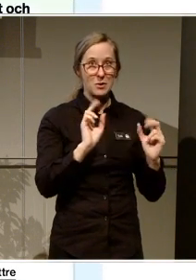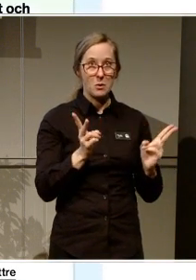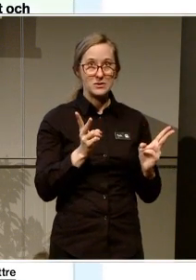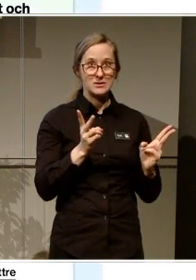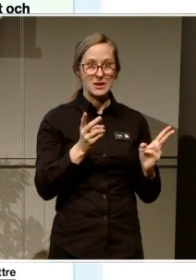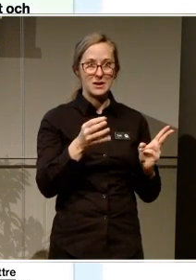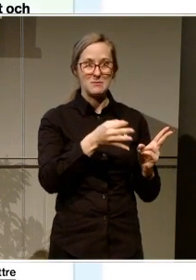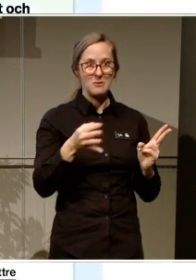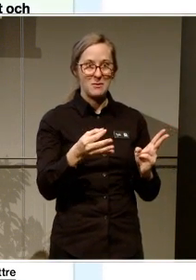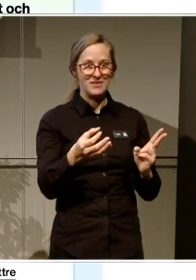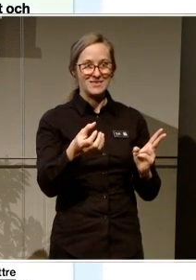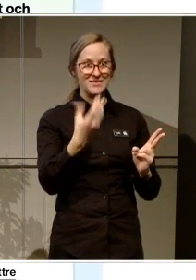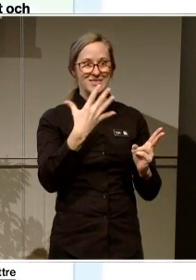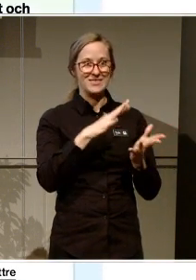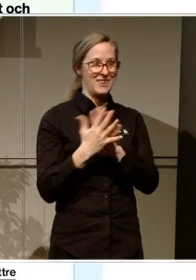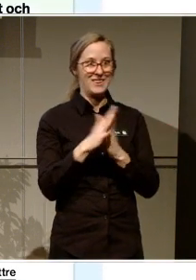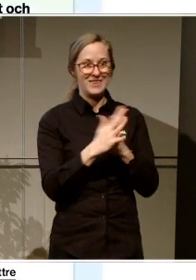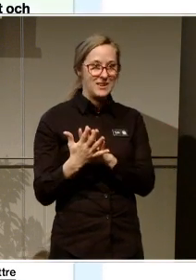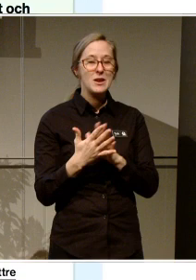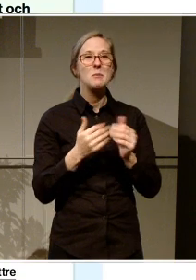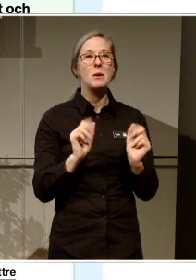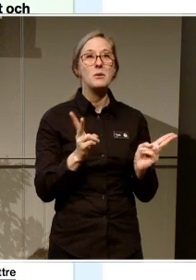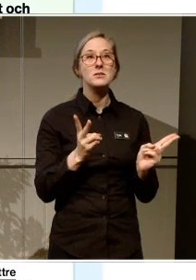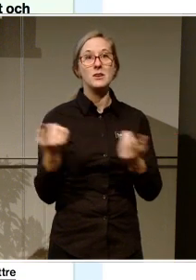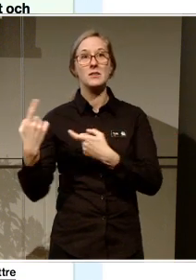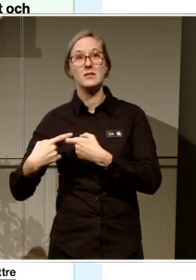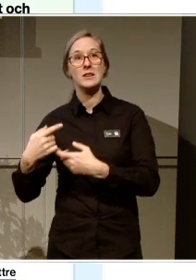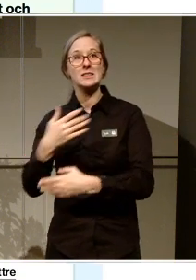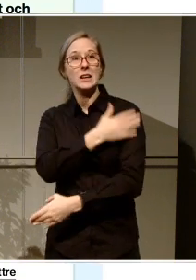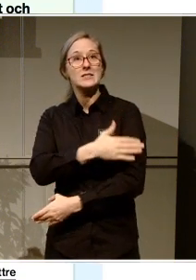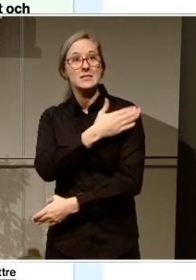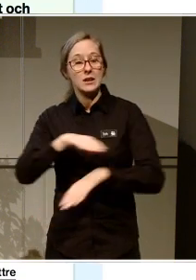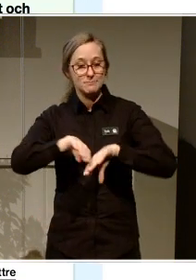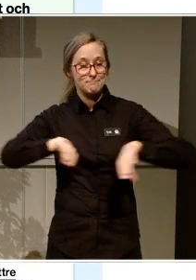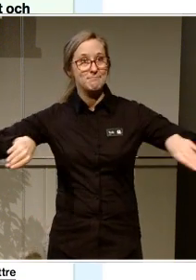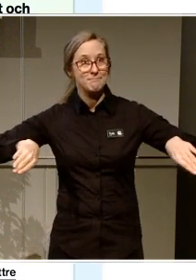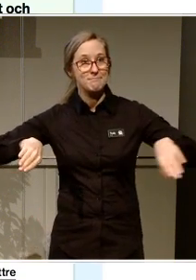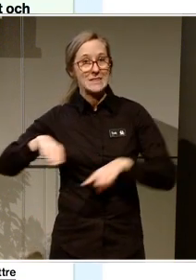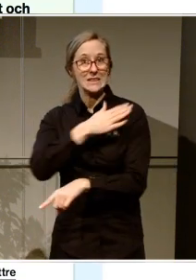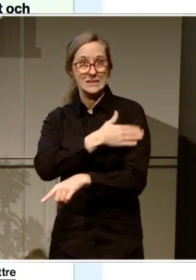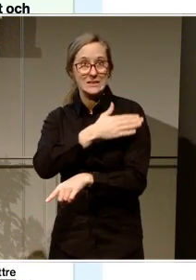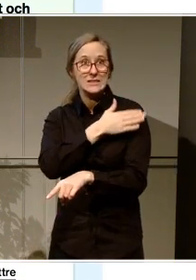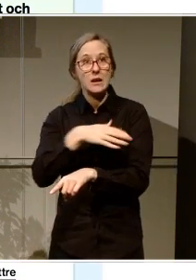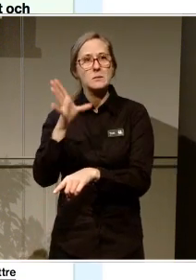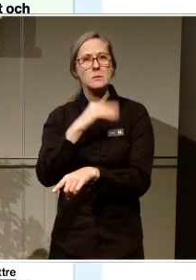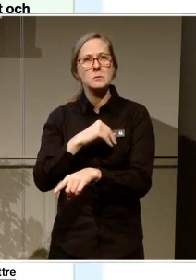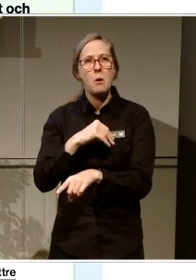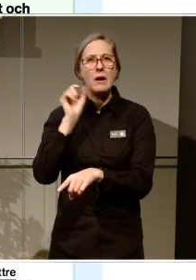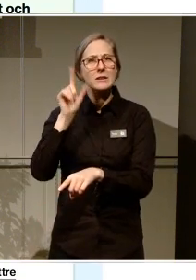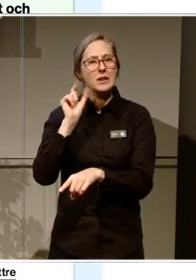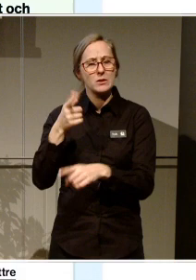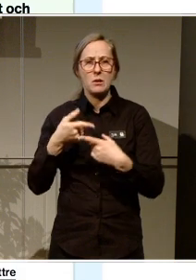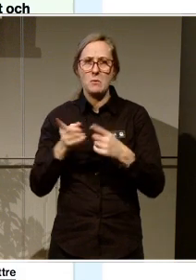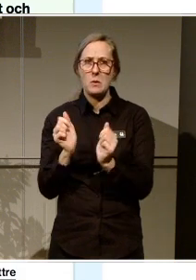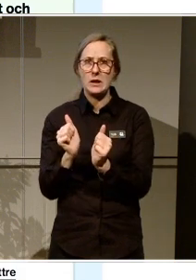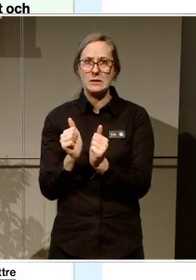snabbt. Vad jag hade lagt där under var just det som är tjänster. Här sker digitalisering på helt olika sätt. När